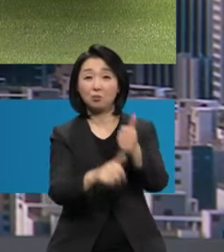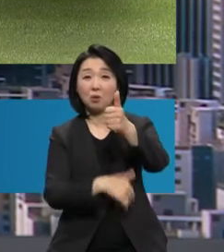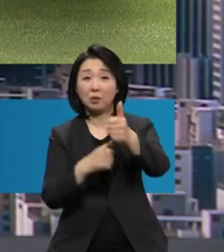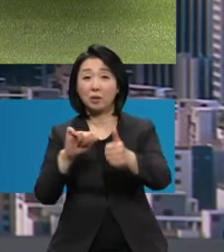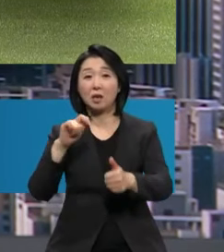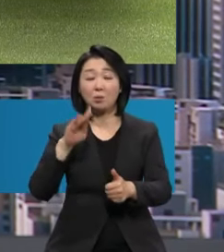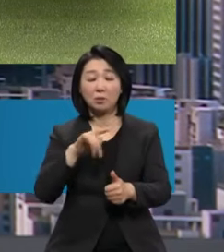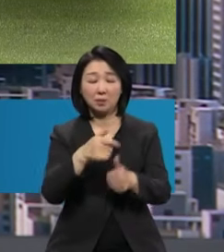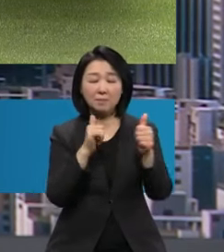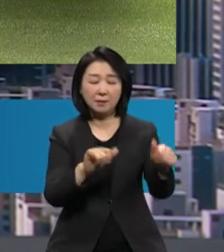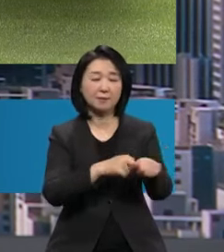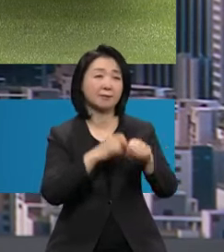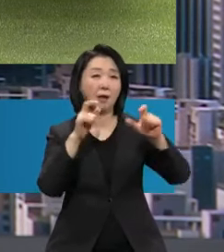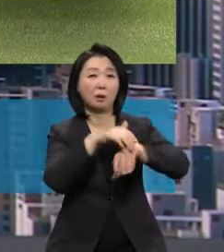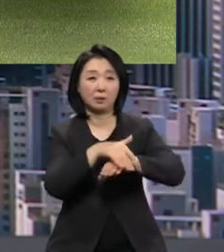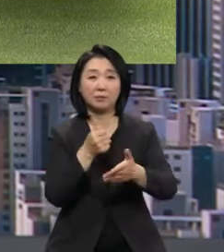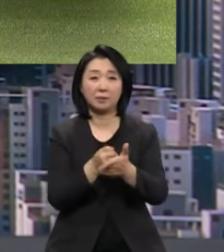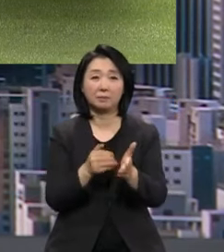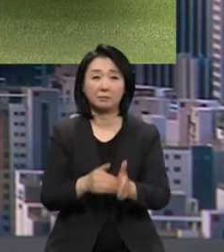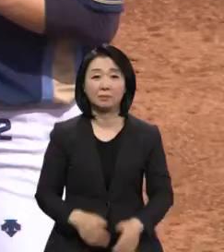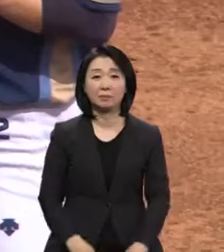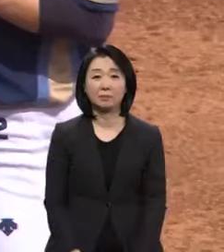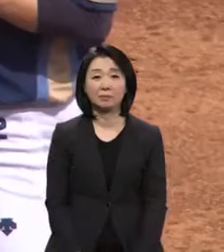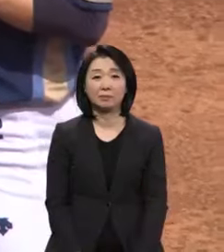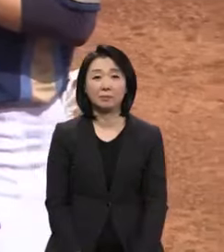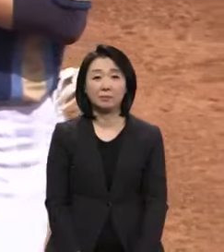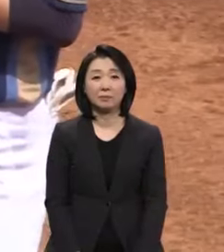심판진을 징계하기로 했습니다. 홍지용 기자입니다.